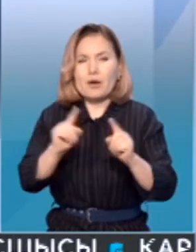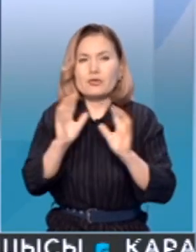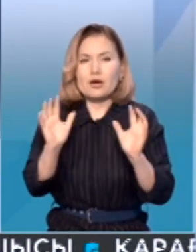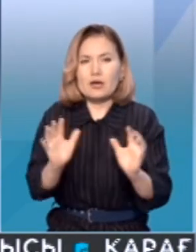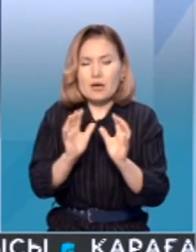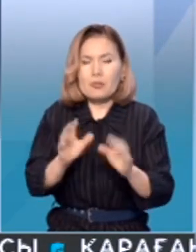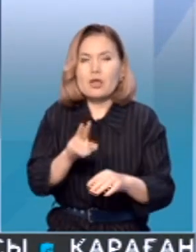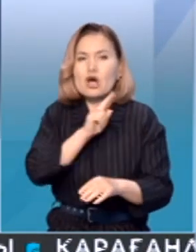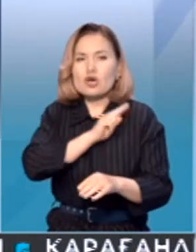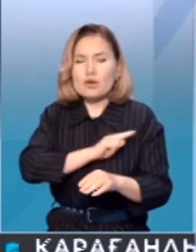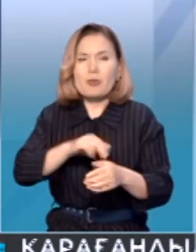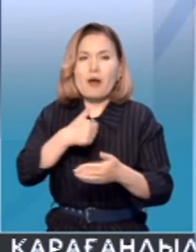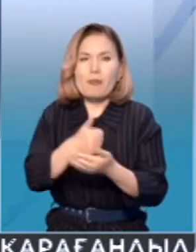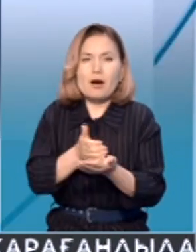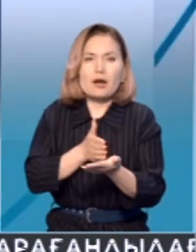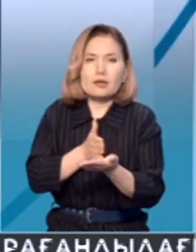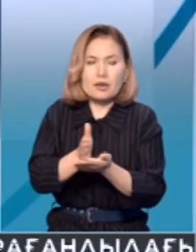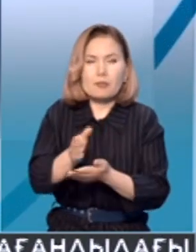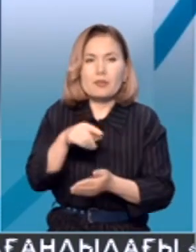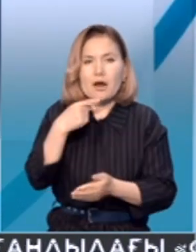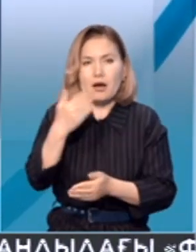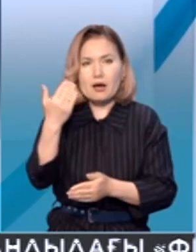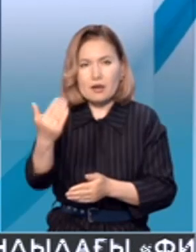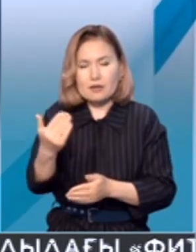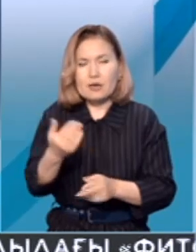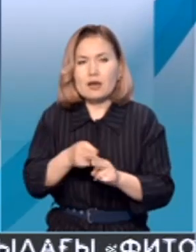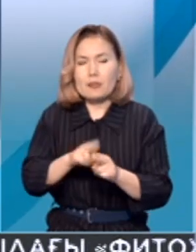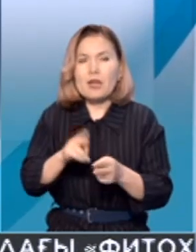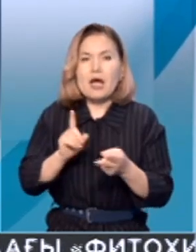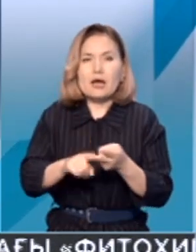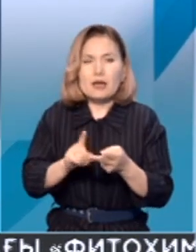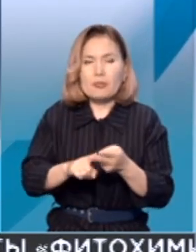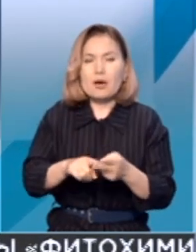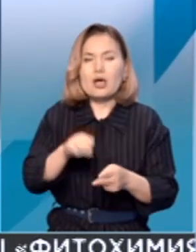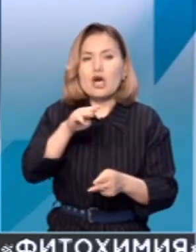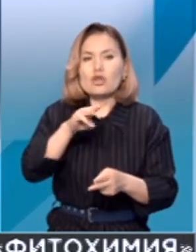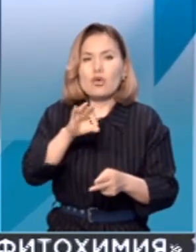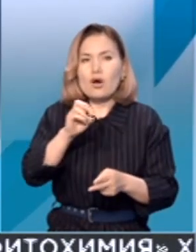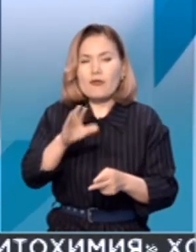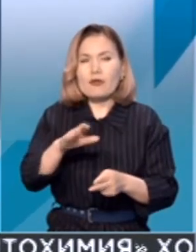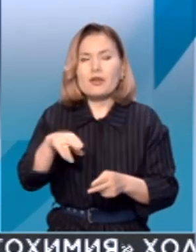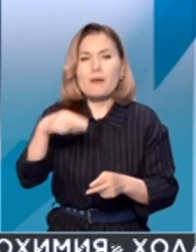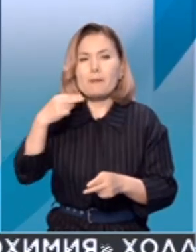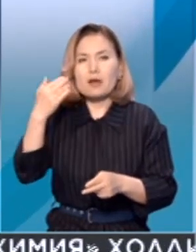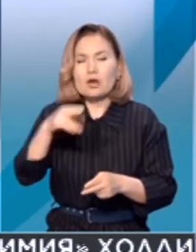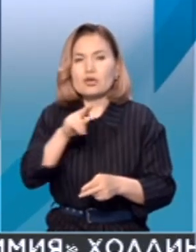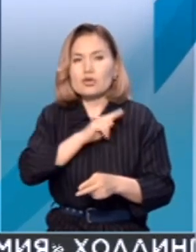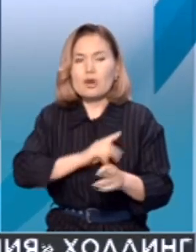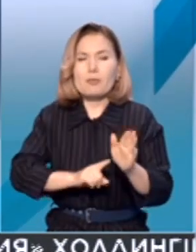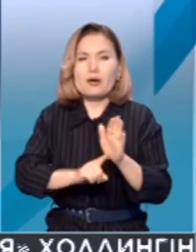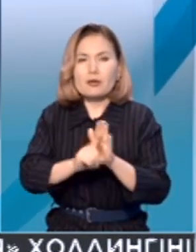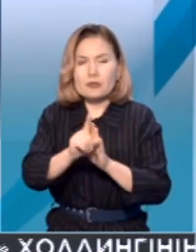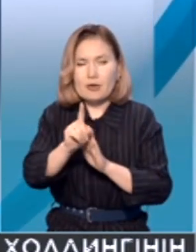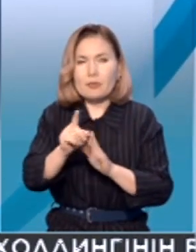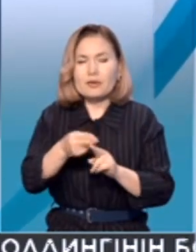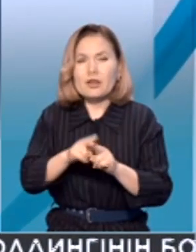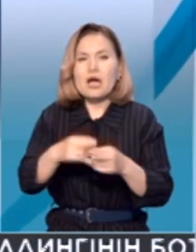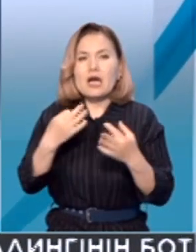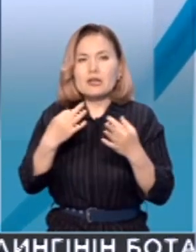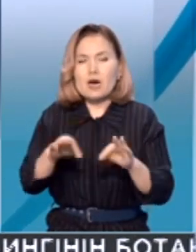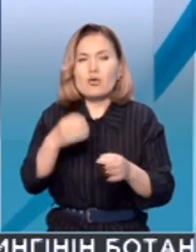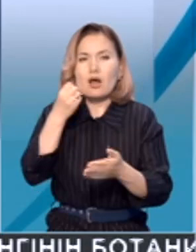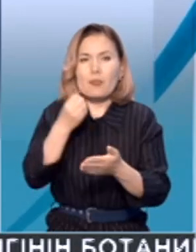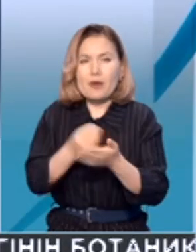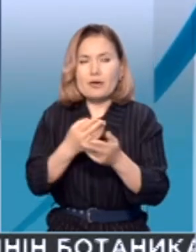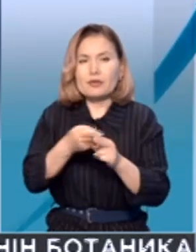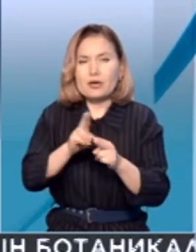идеологиялық жұмыстың басты басымдықтары ретінде айқындап берді. Екіншіден, Қасым Жомарт Тоқаев президент қызметіне кіріскен сәттен бастап, тәуелсіздік